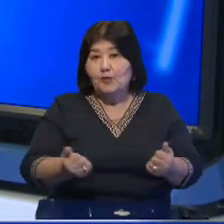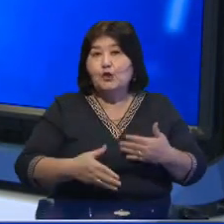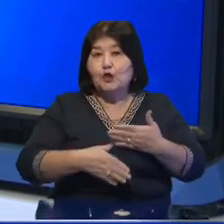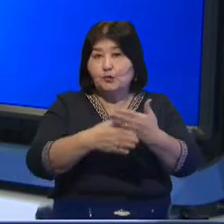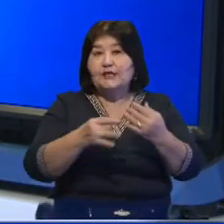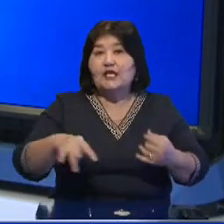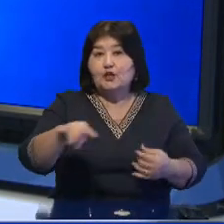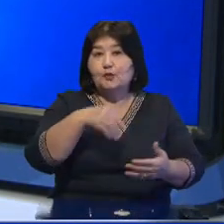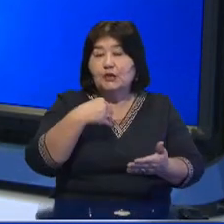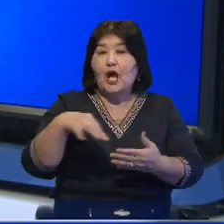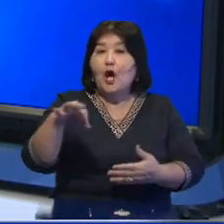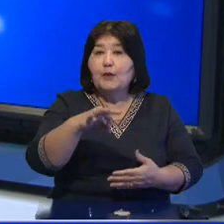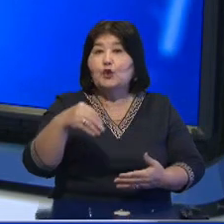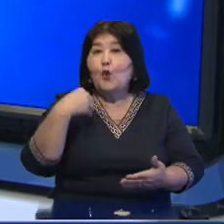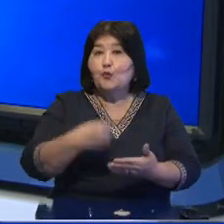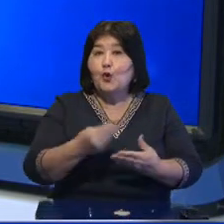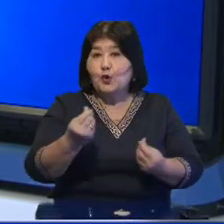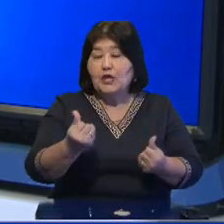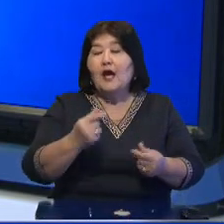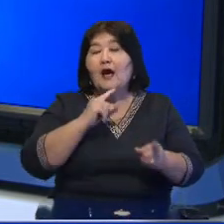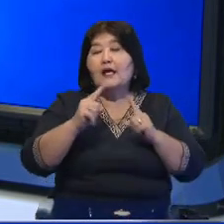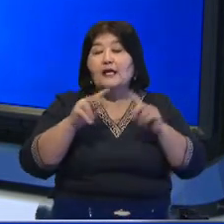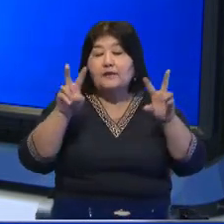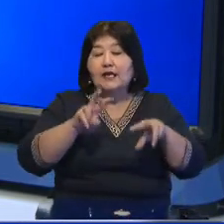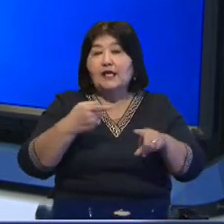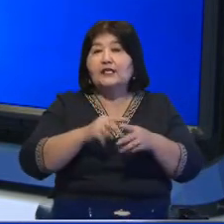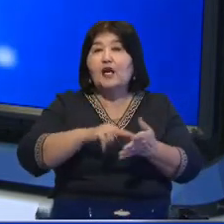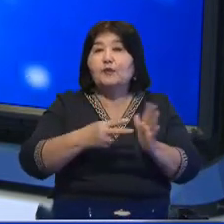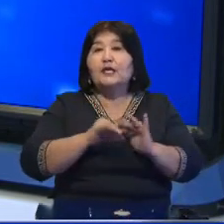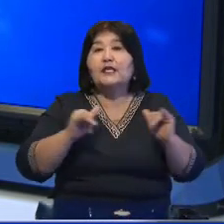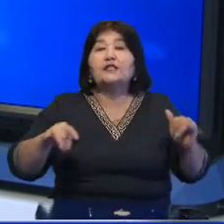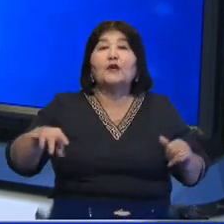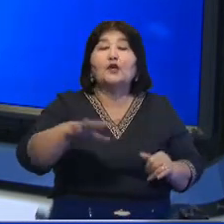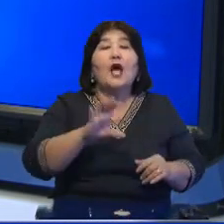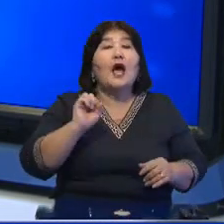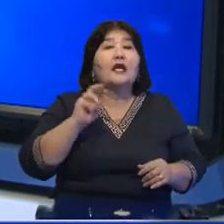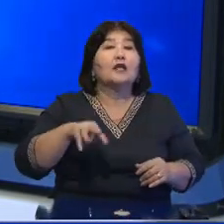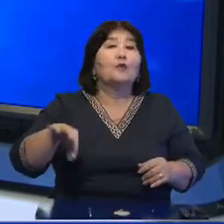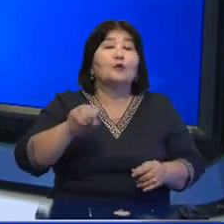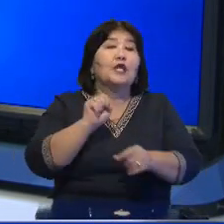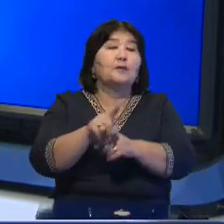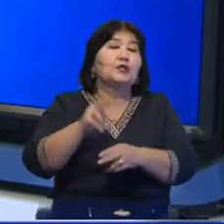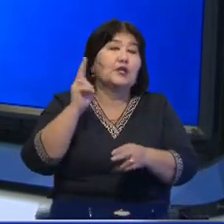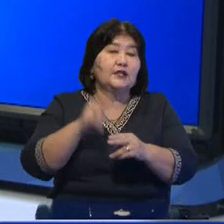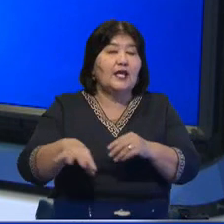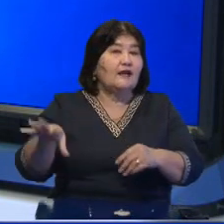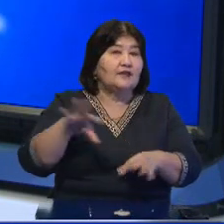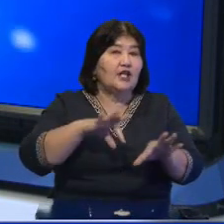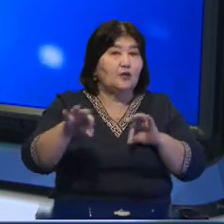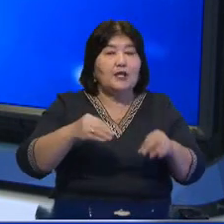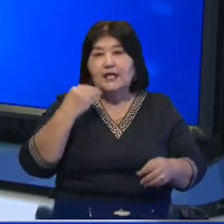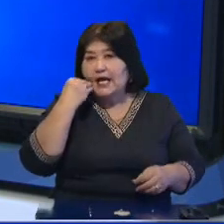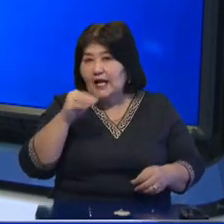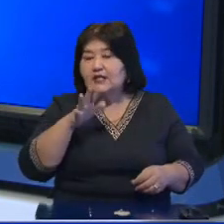поддержку из республиканского и областного бюджета на Совете где рассматривался план развития района Аким области поручил завершить все проекты